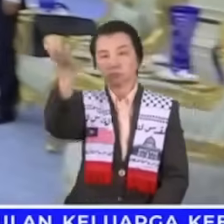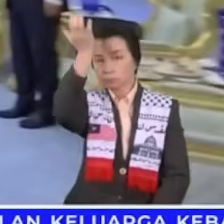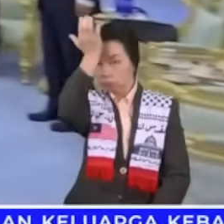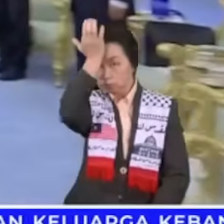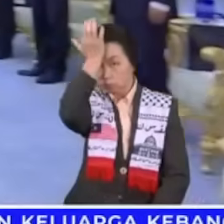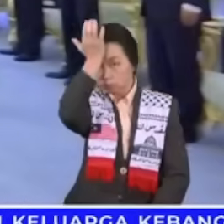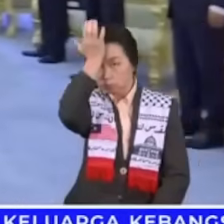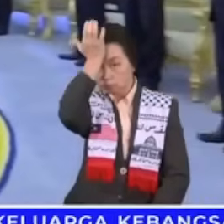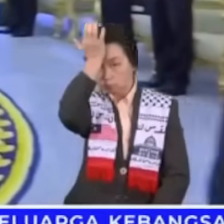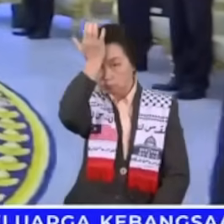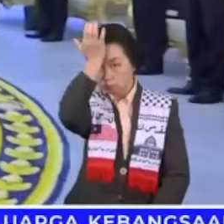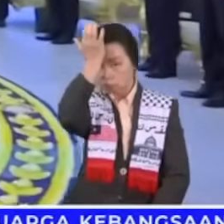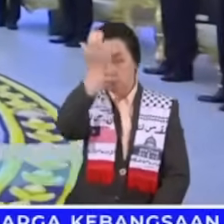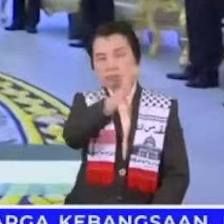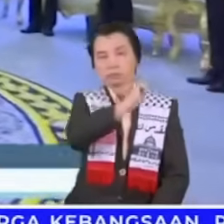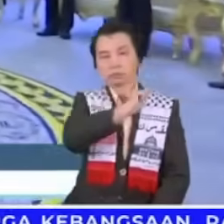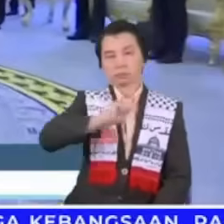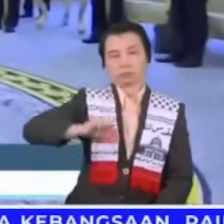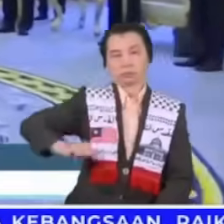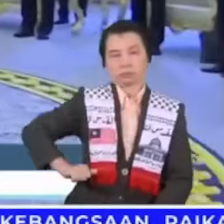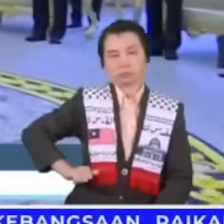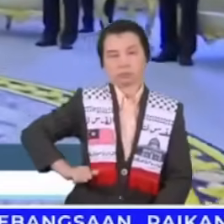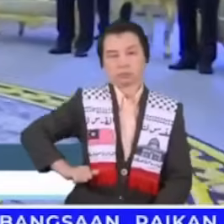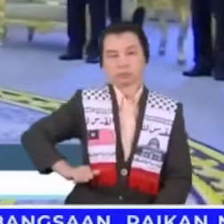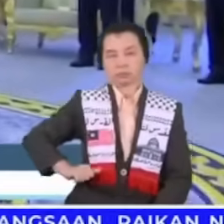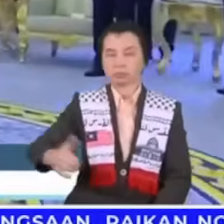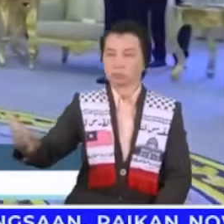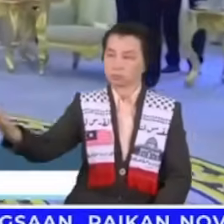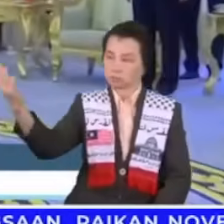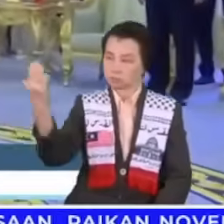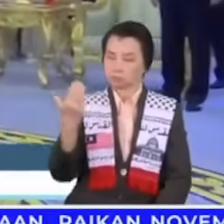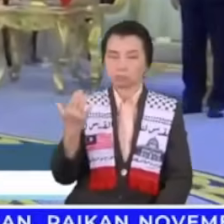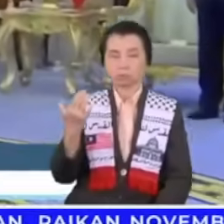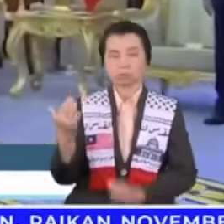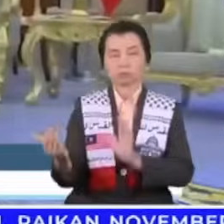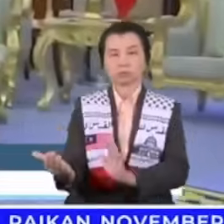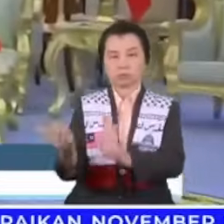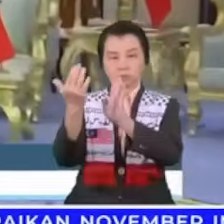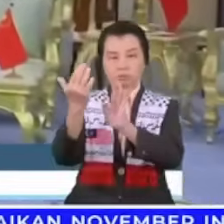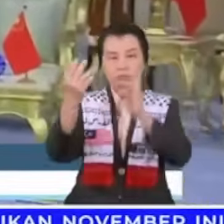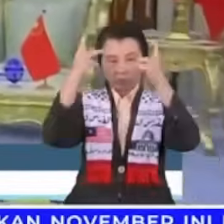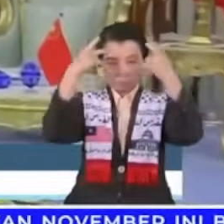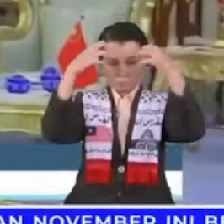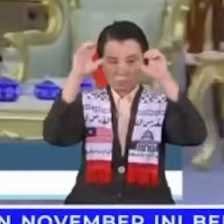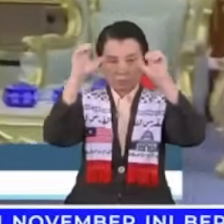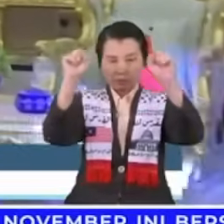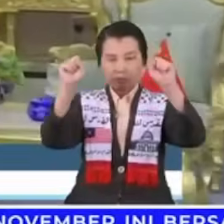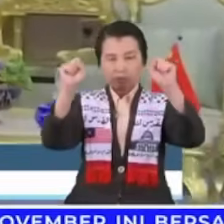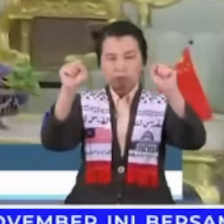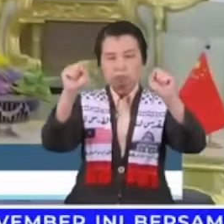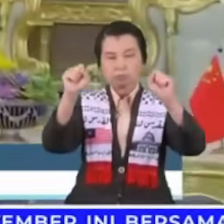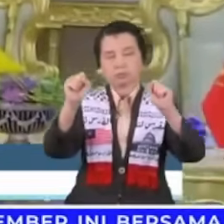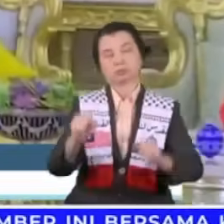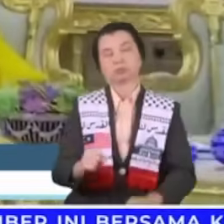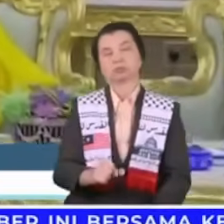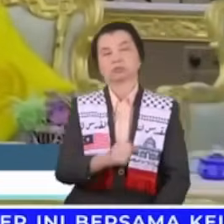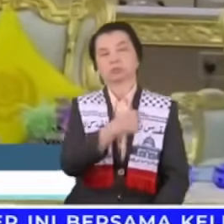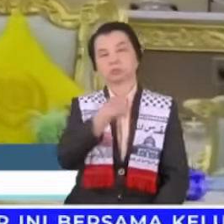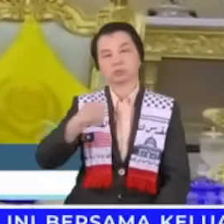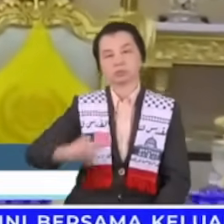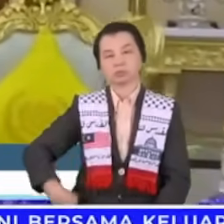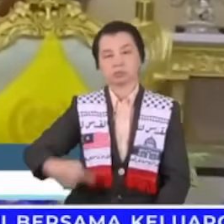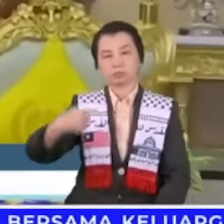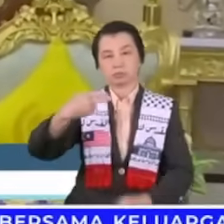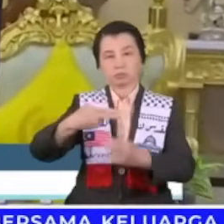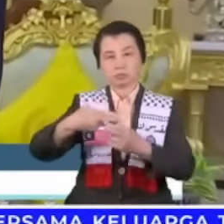al-sultan Abdullah riatuddin al-mustafa bilash Shah berkenan menerima mengadap naib presiden China hanzeng di Istana Negara Baginda menyantuni